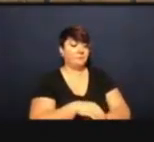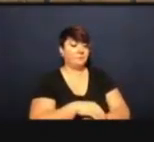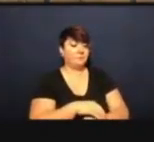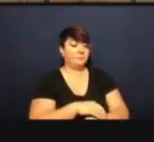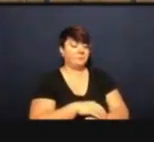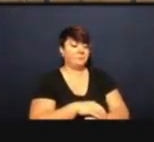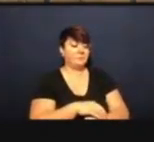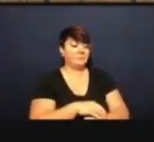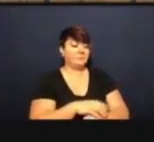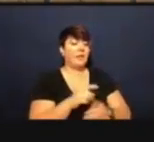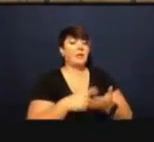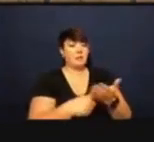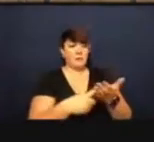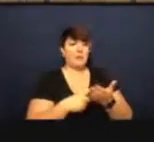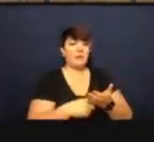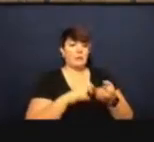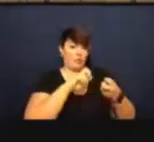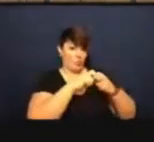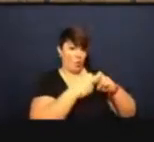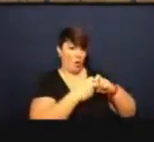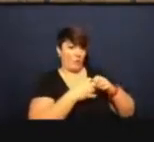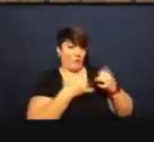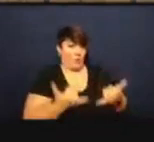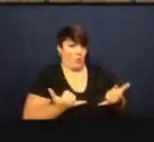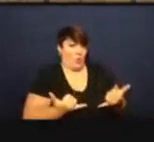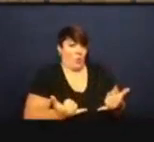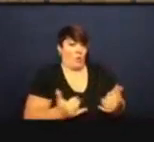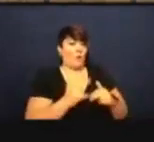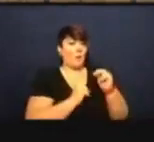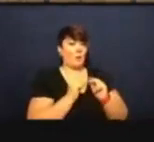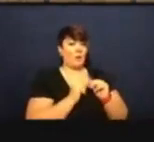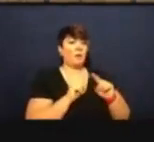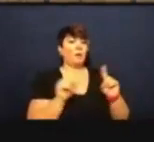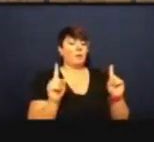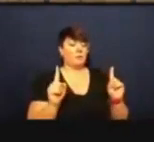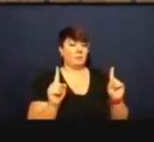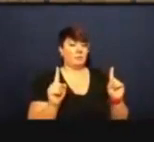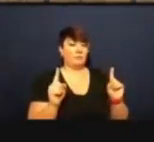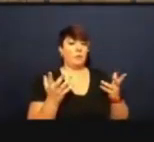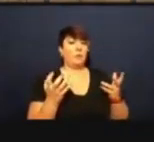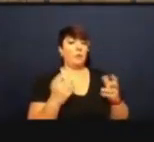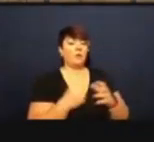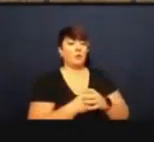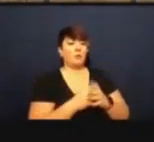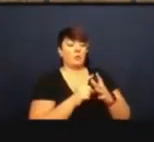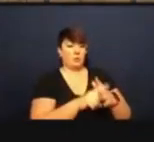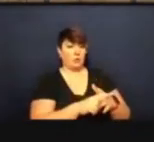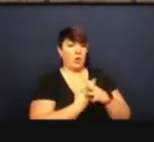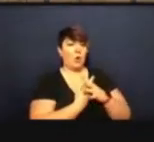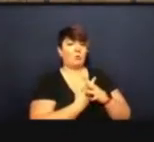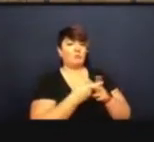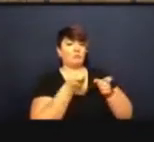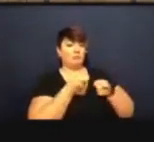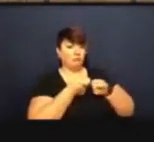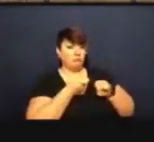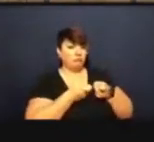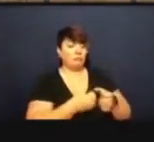tunatumia muda mwingi tukizungumzia swala hili ya la majengo.